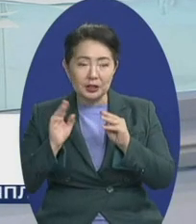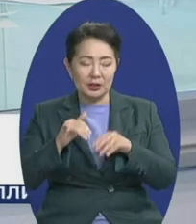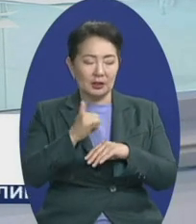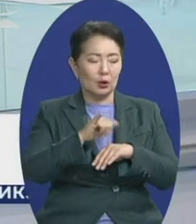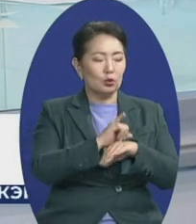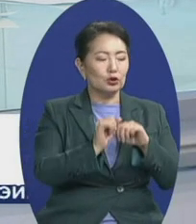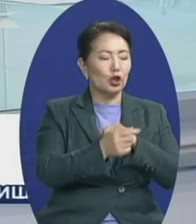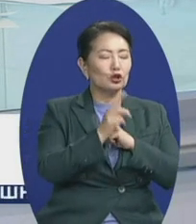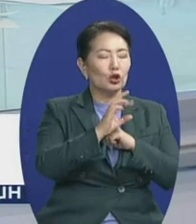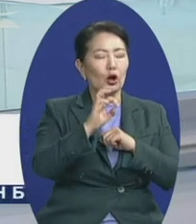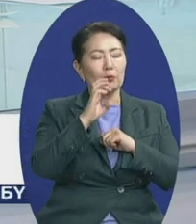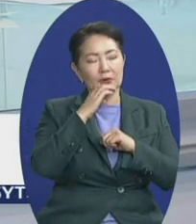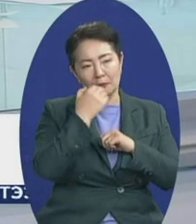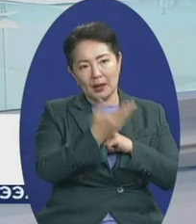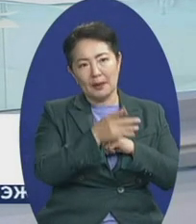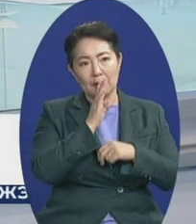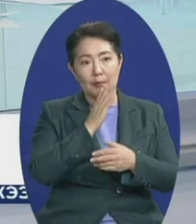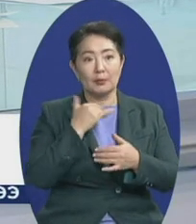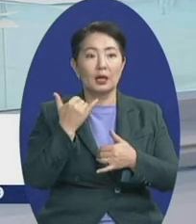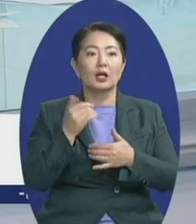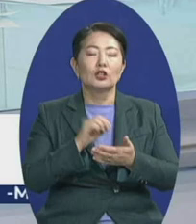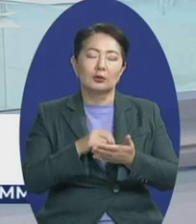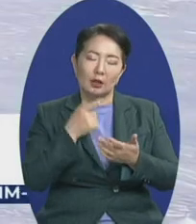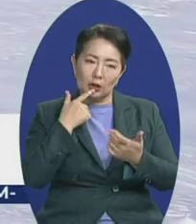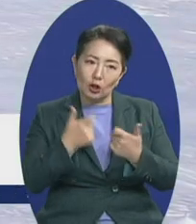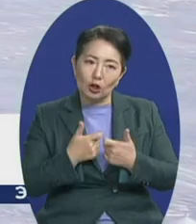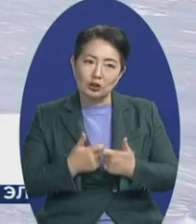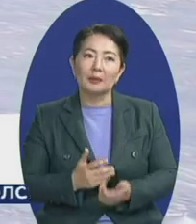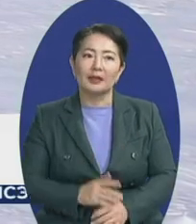комисс уламжлахаар тогтсон байна.